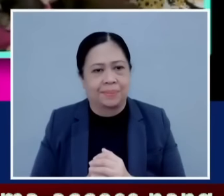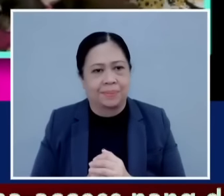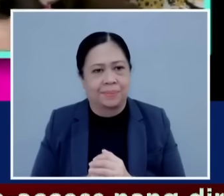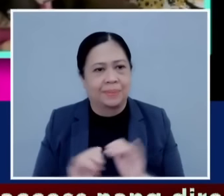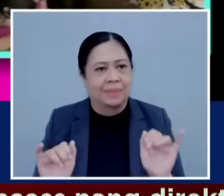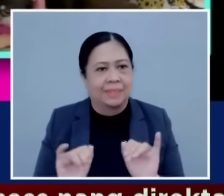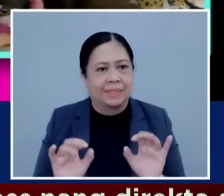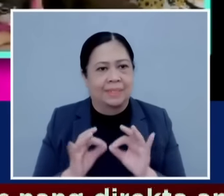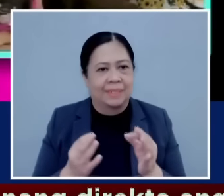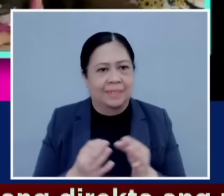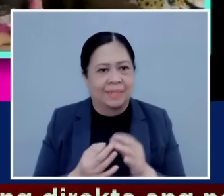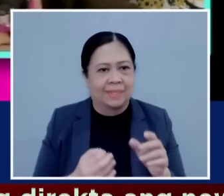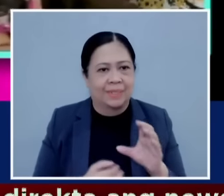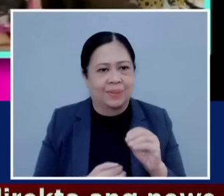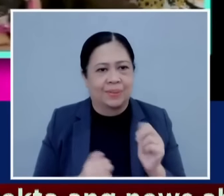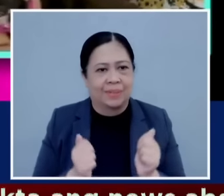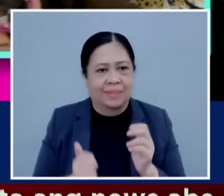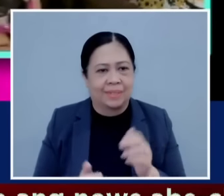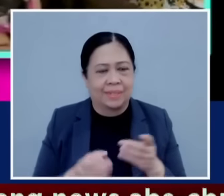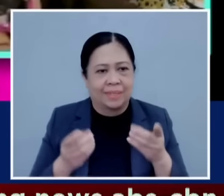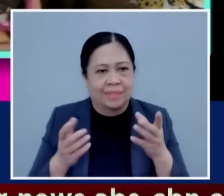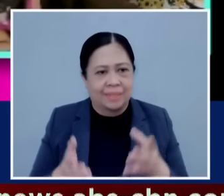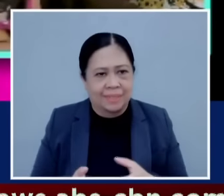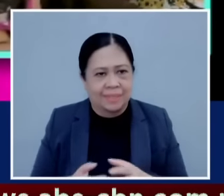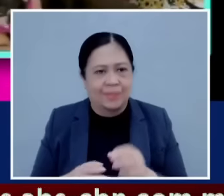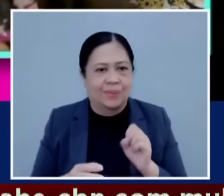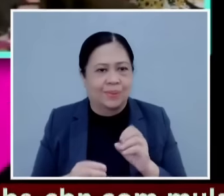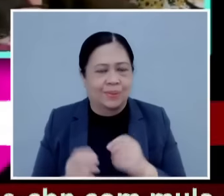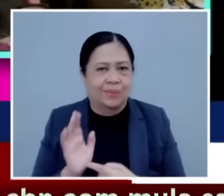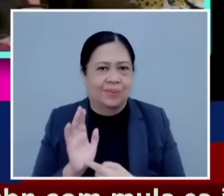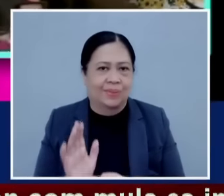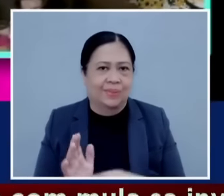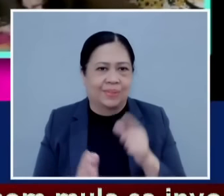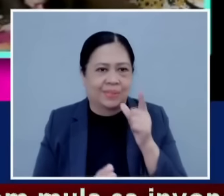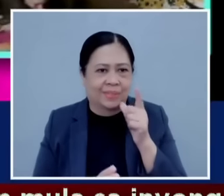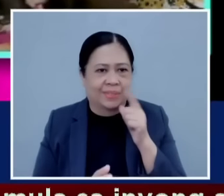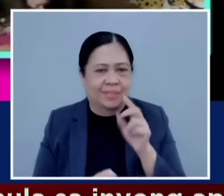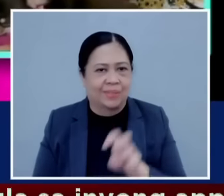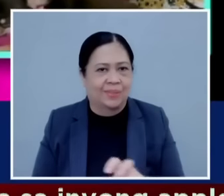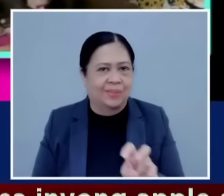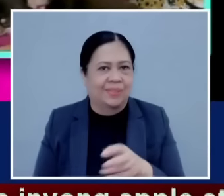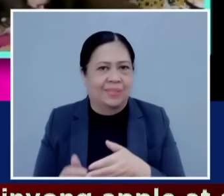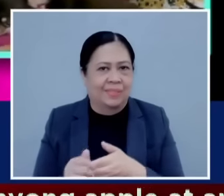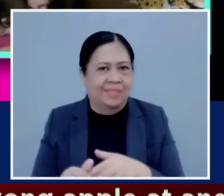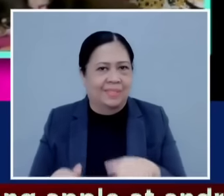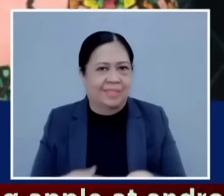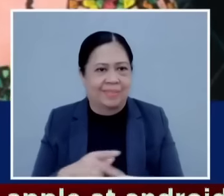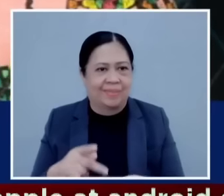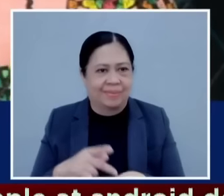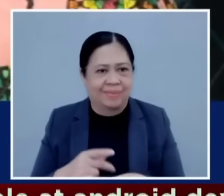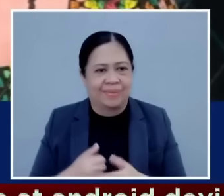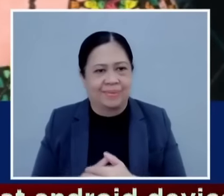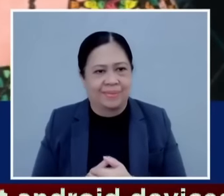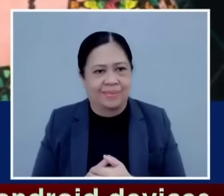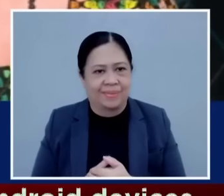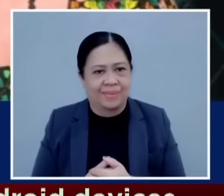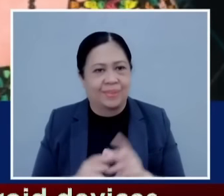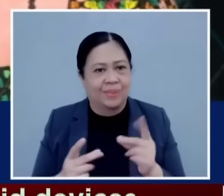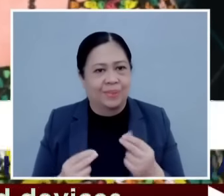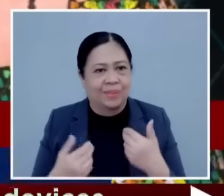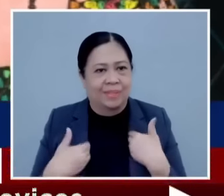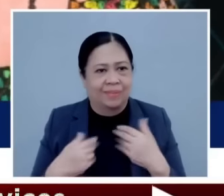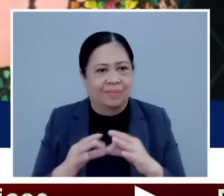pamilya na ni Liza ang co-stars at ang direktor, kaya nagpresenta si Liza na maging tour guide nila sa Pilipinas. I do have family